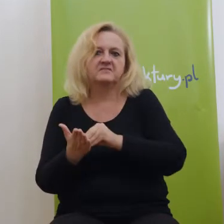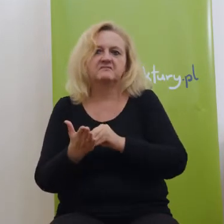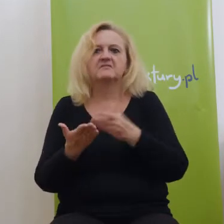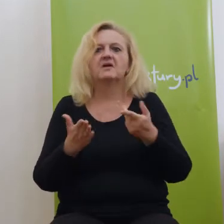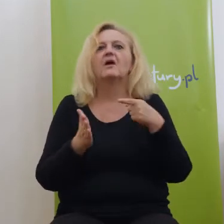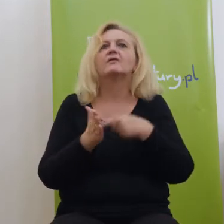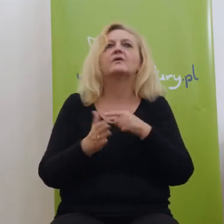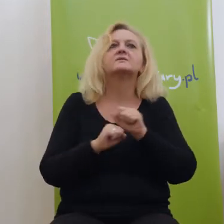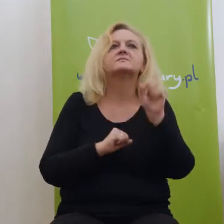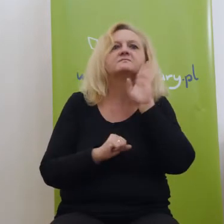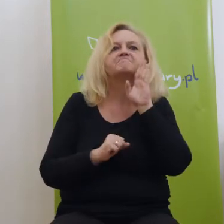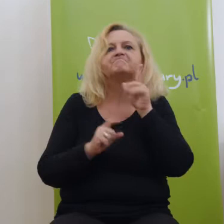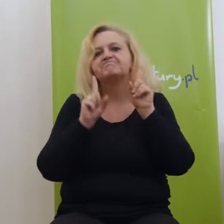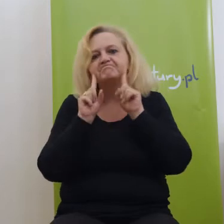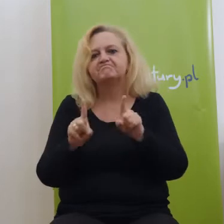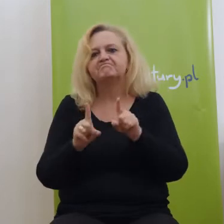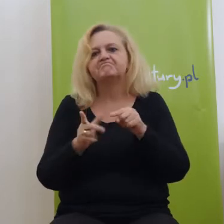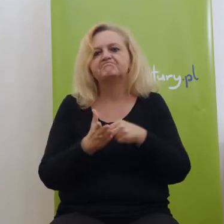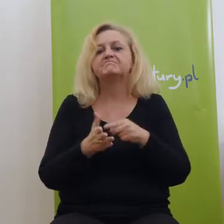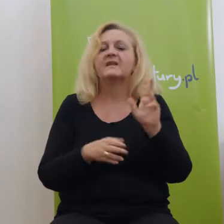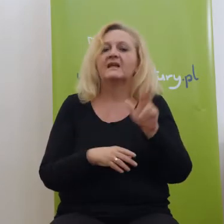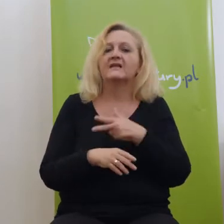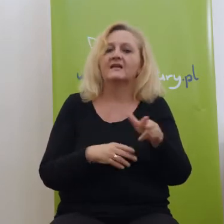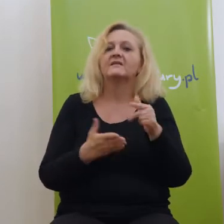jest tak naprawdę w momencie,